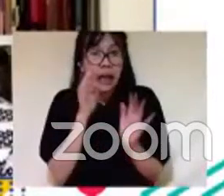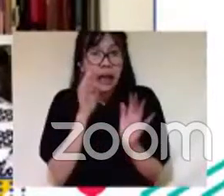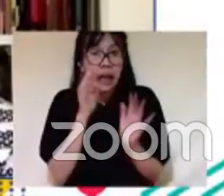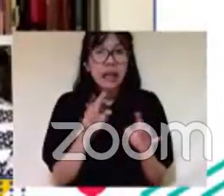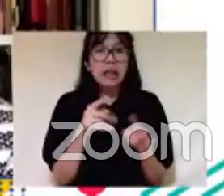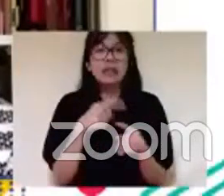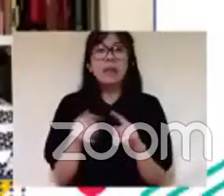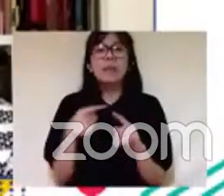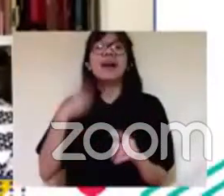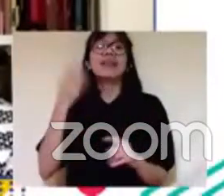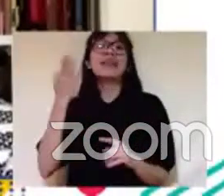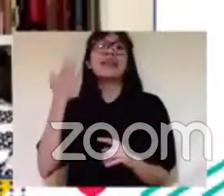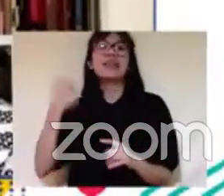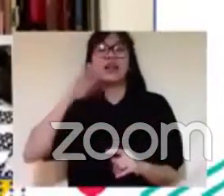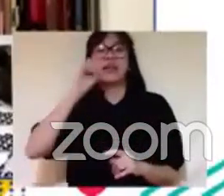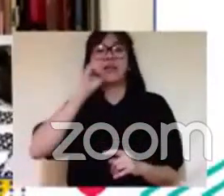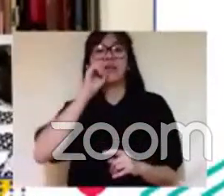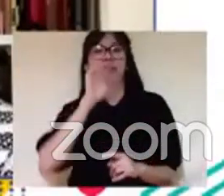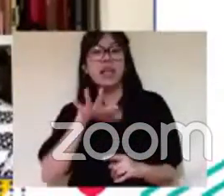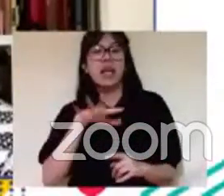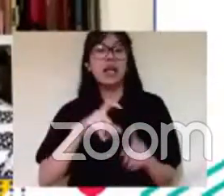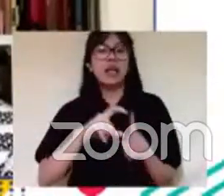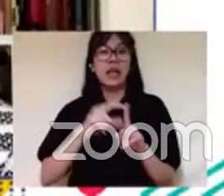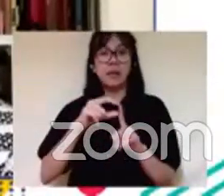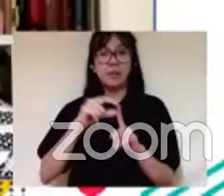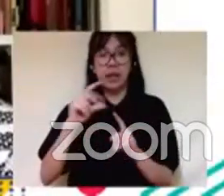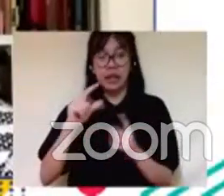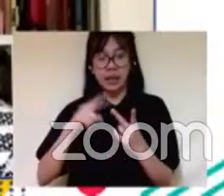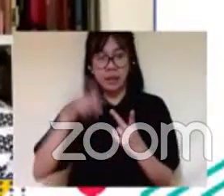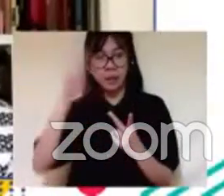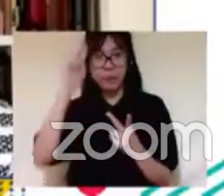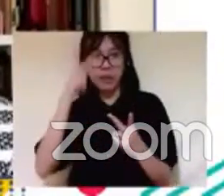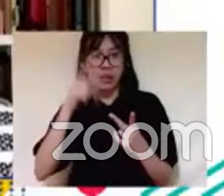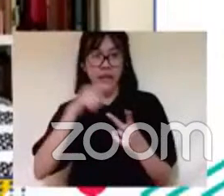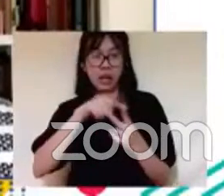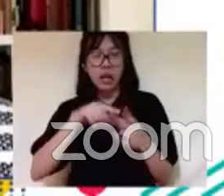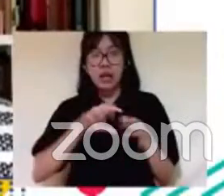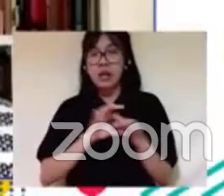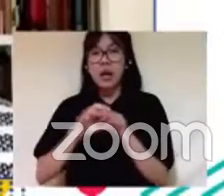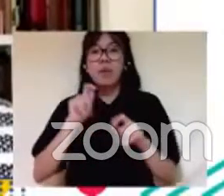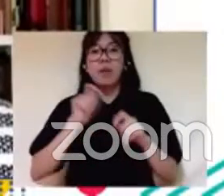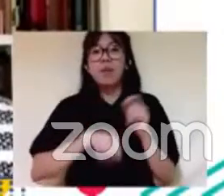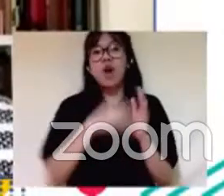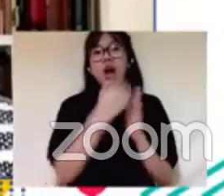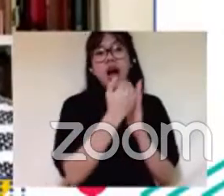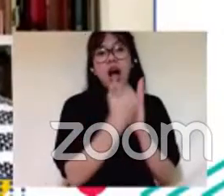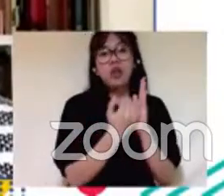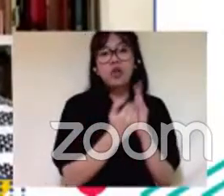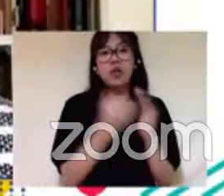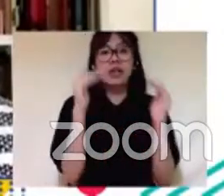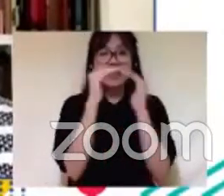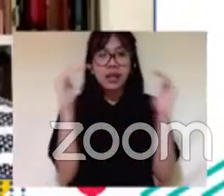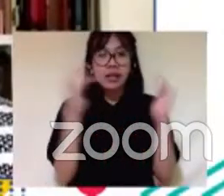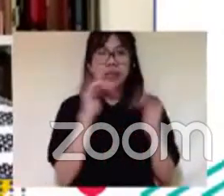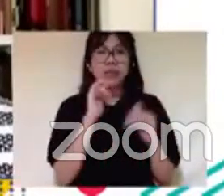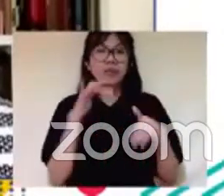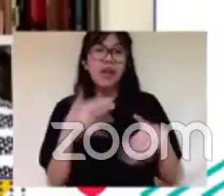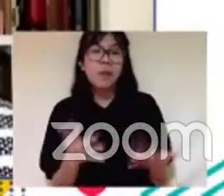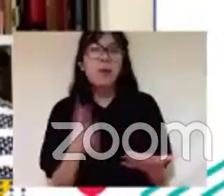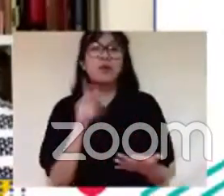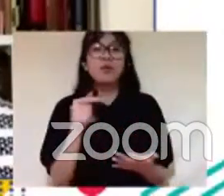sampaikan bahwa DPR dan pemerintah juga sedang membuat regulasi-regulasinya. Standar seperti apa yang harus diikuti